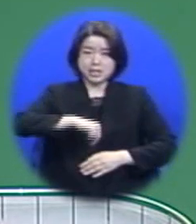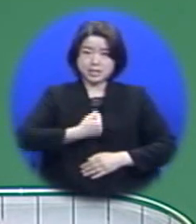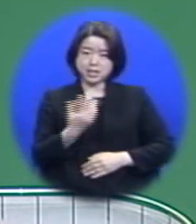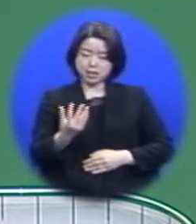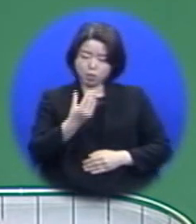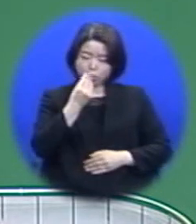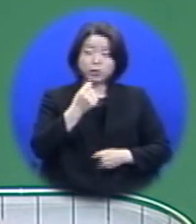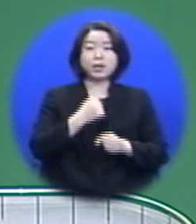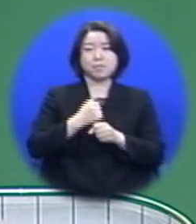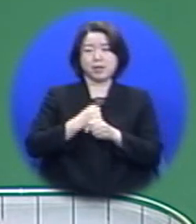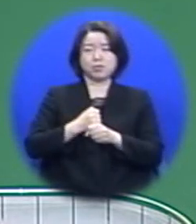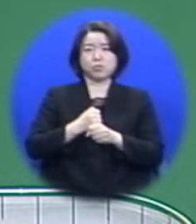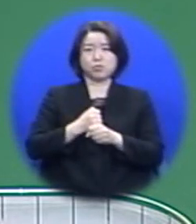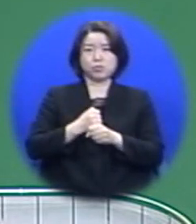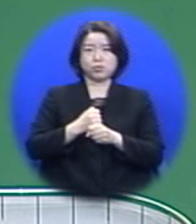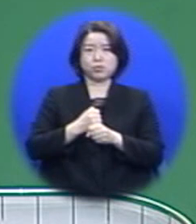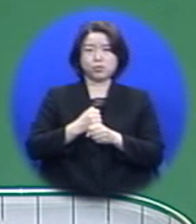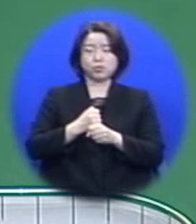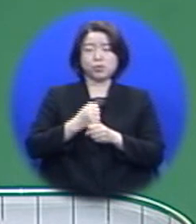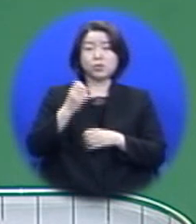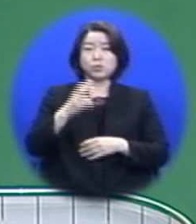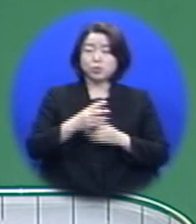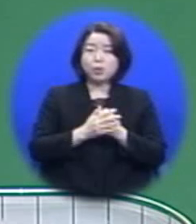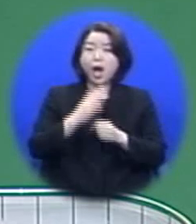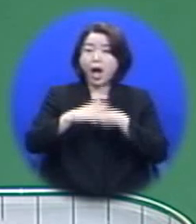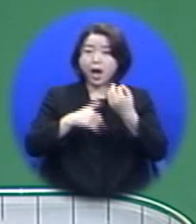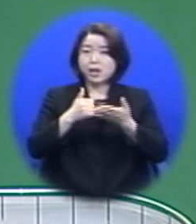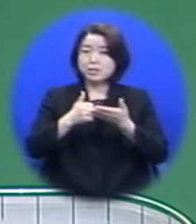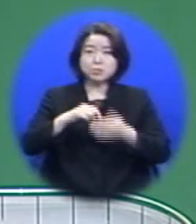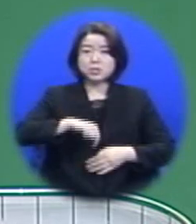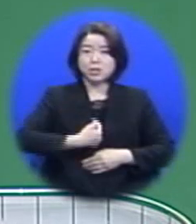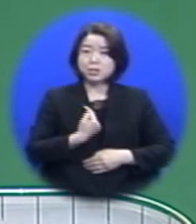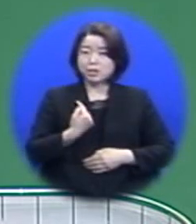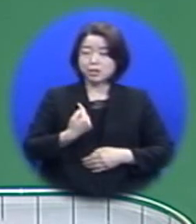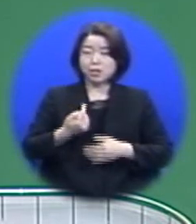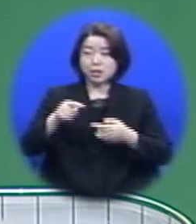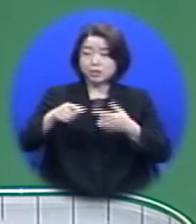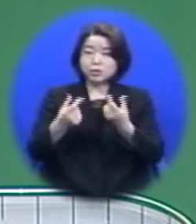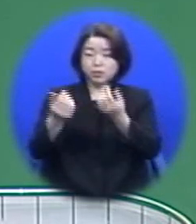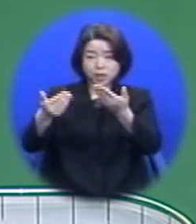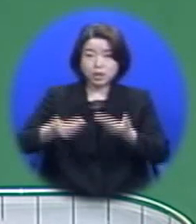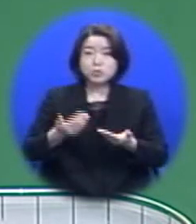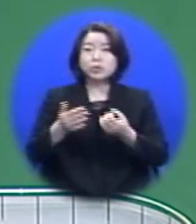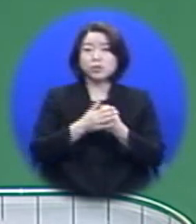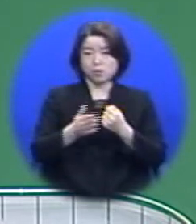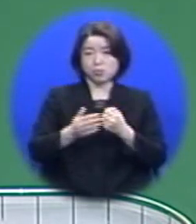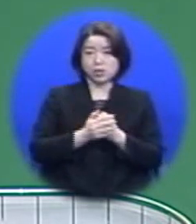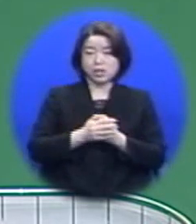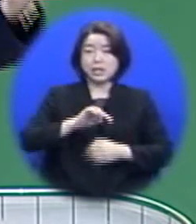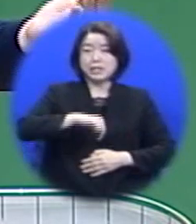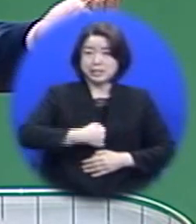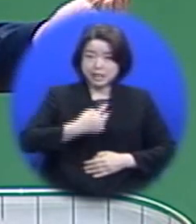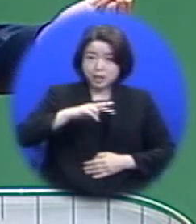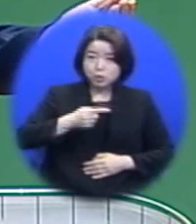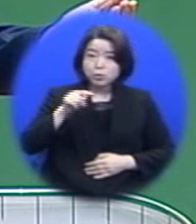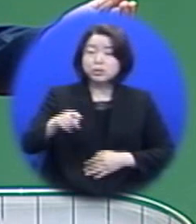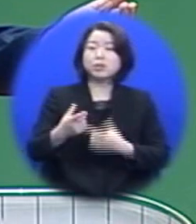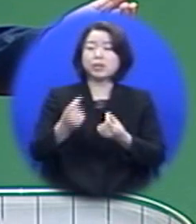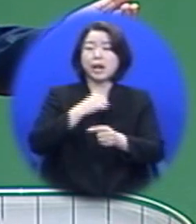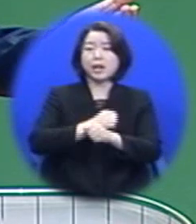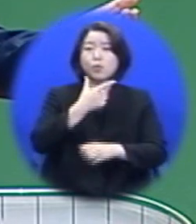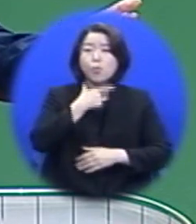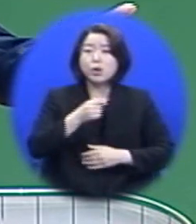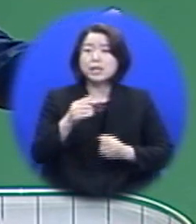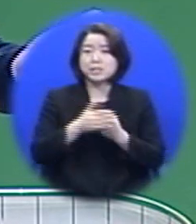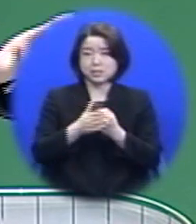거룩하게 하셨겠다 하나님이 자기를 그렇게 하셨습니까 그리고 하나님이 자기도 그렇게 하기를